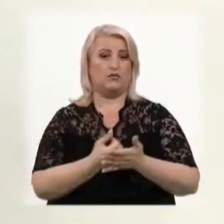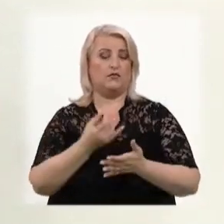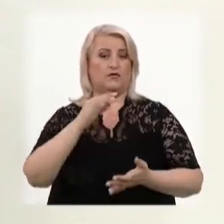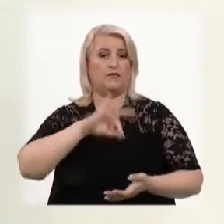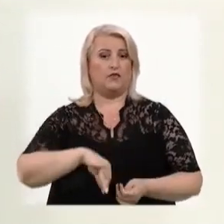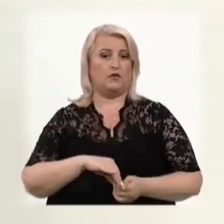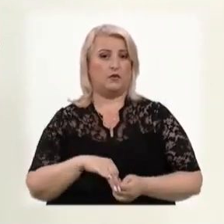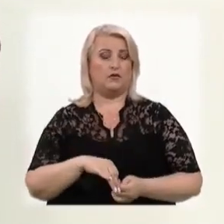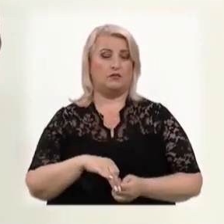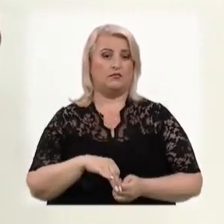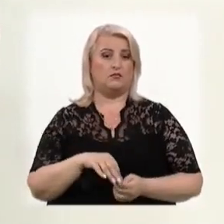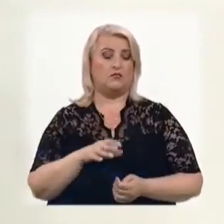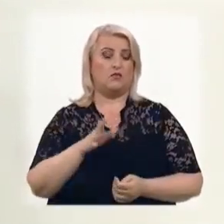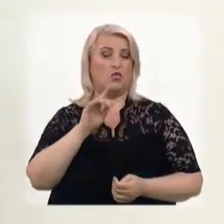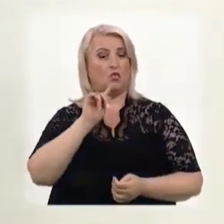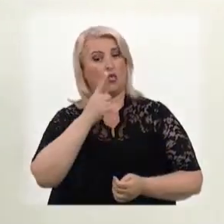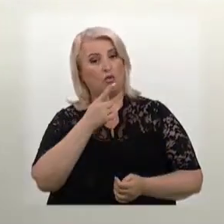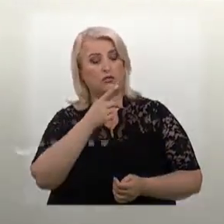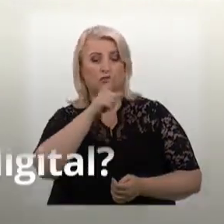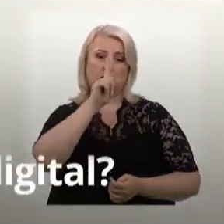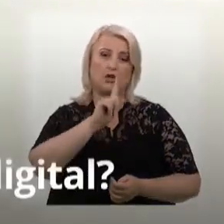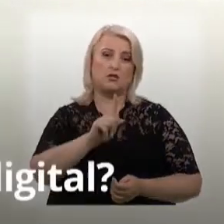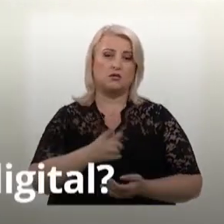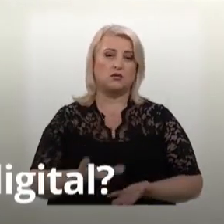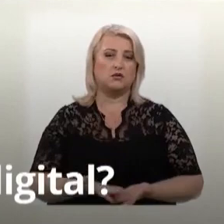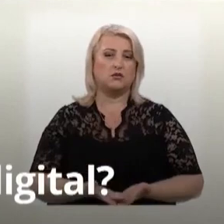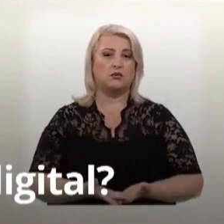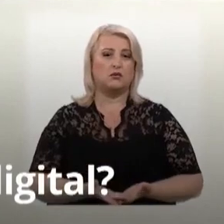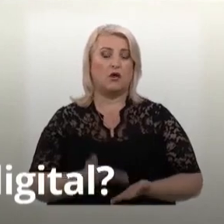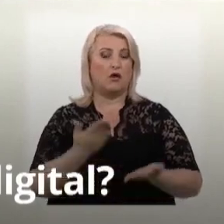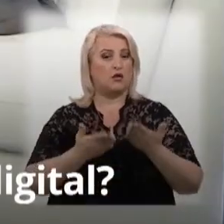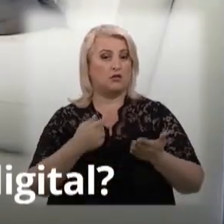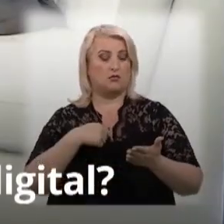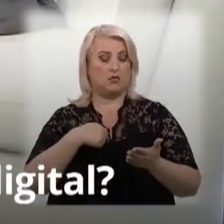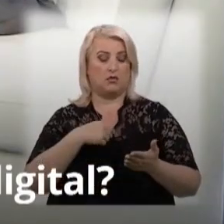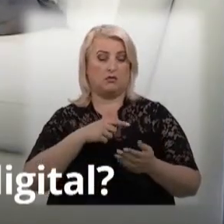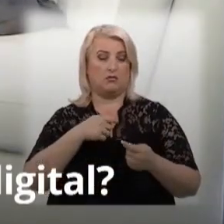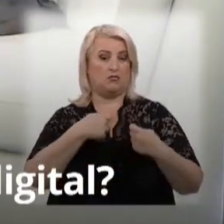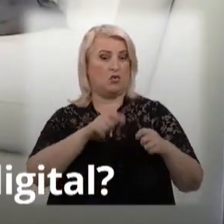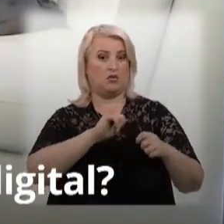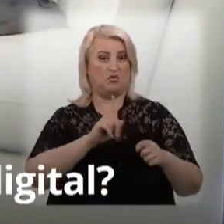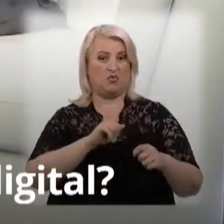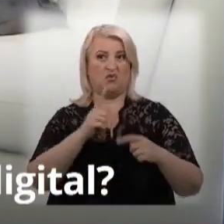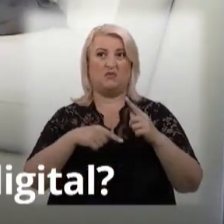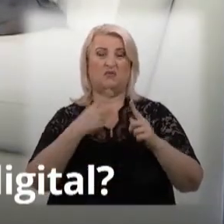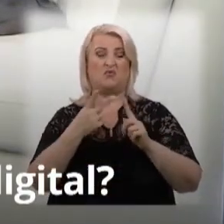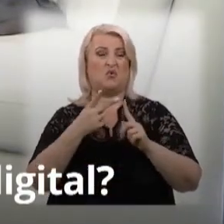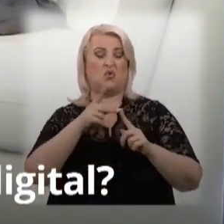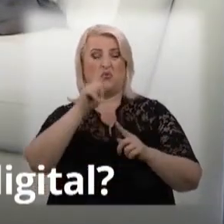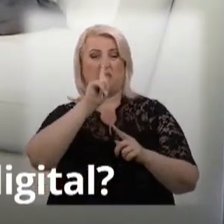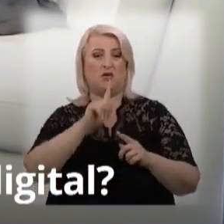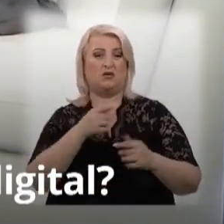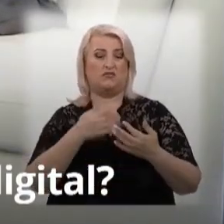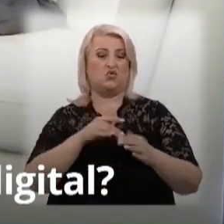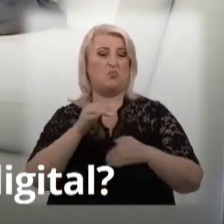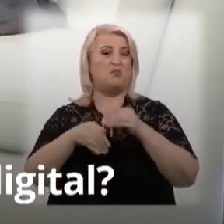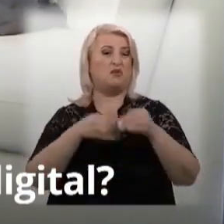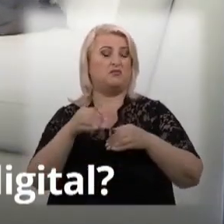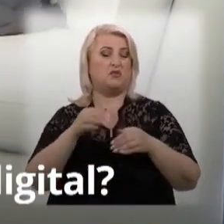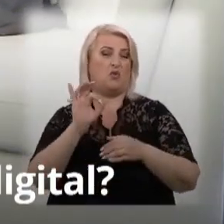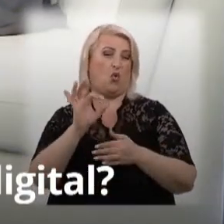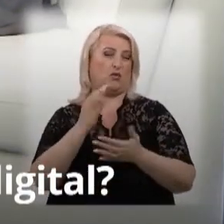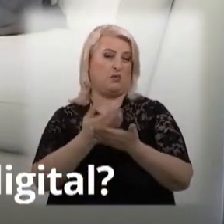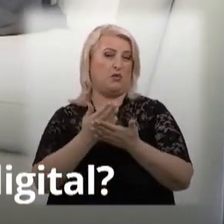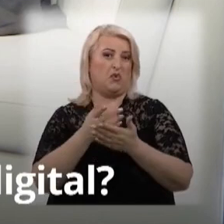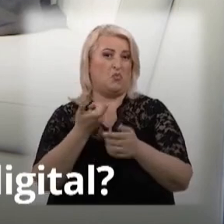sau un an pentru că poate să fie că noi Dacă luna asta Nu vindem mâna viitoare de noi Evident în octombrie piscină să trebuiască la nimeni da